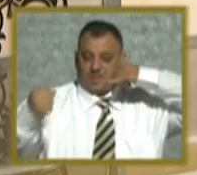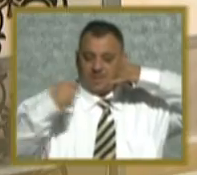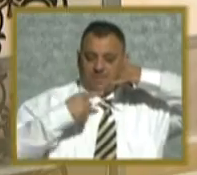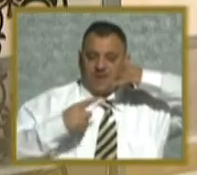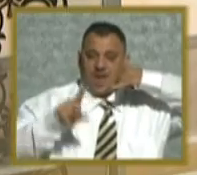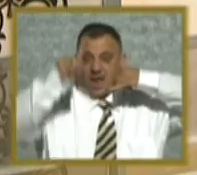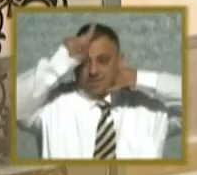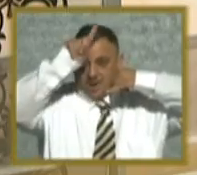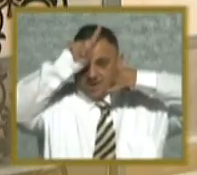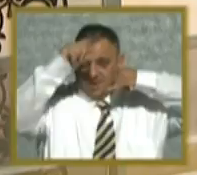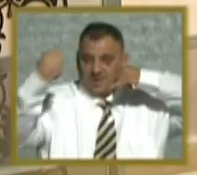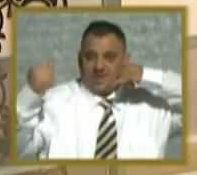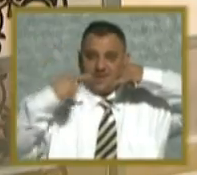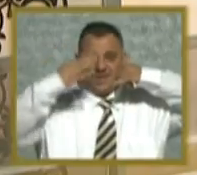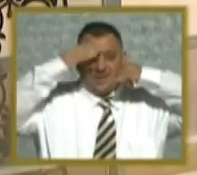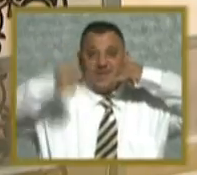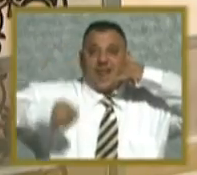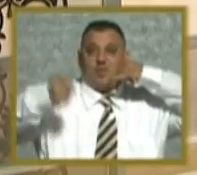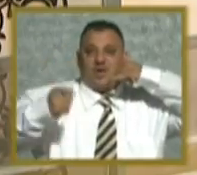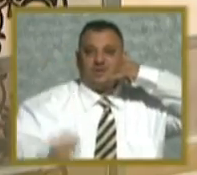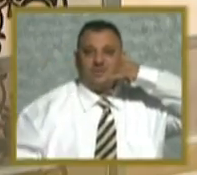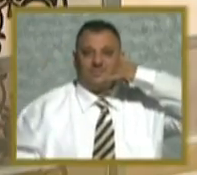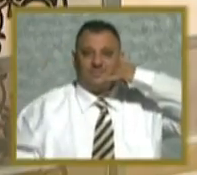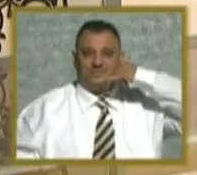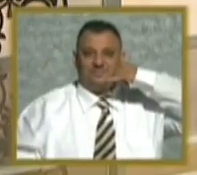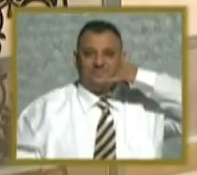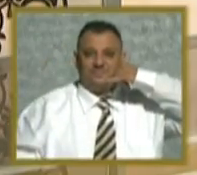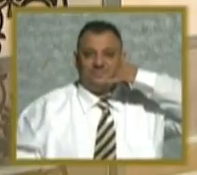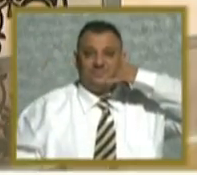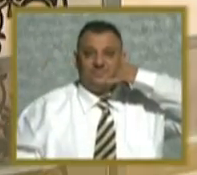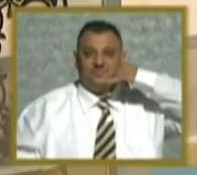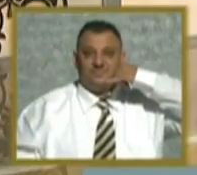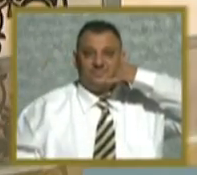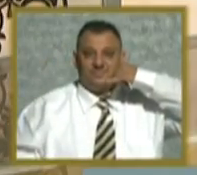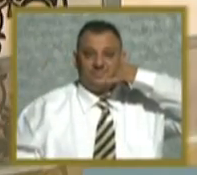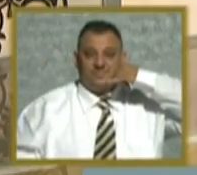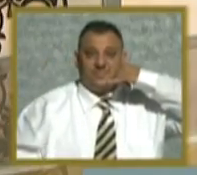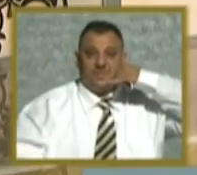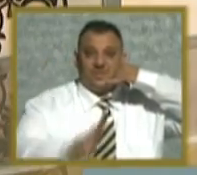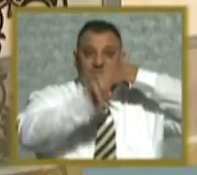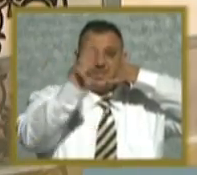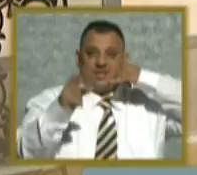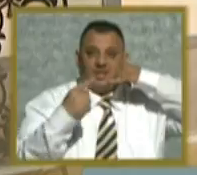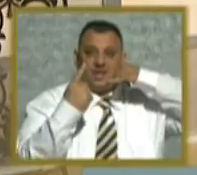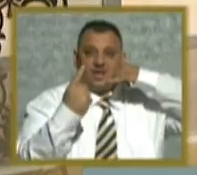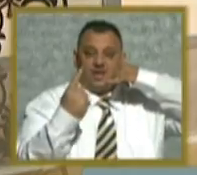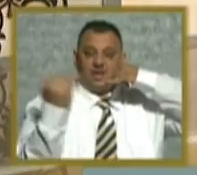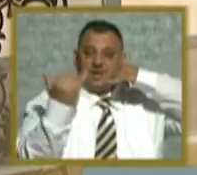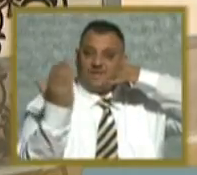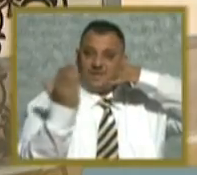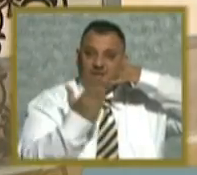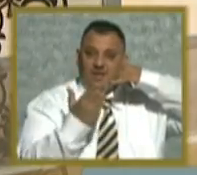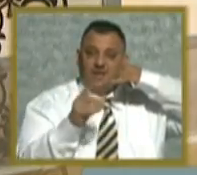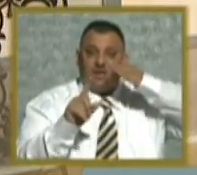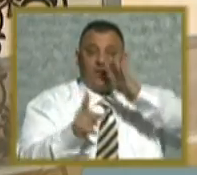ألمانيا. السلام عليكم شيخنا. عليكم السلام ورحمة الله وبركاته. شيخنا عندي سؤال، والله العفو، أنا